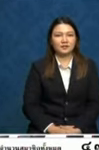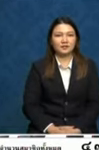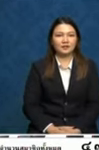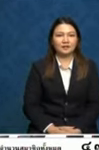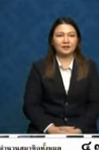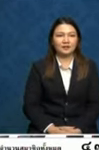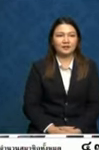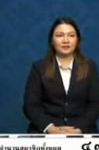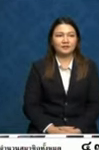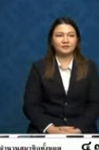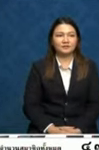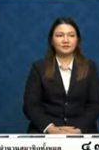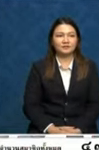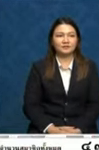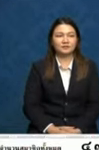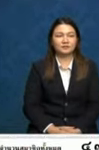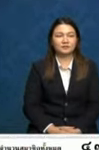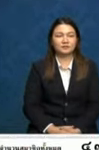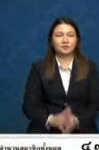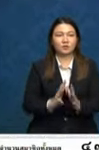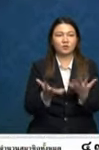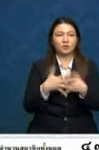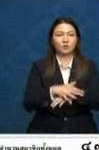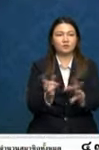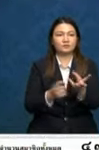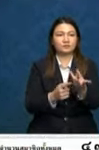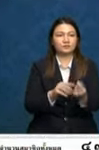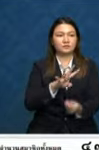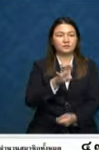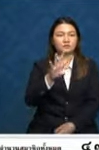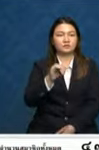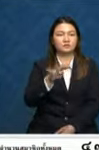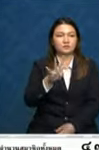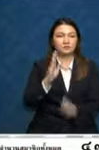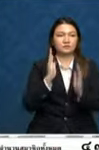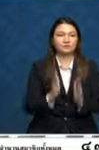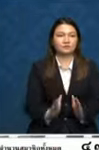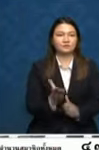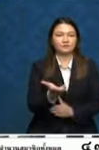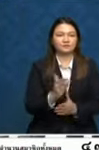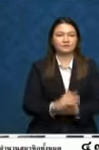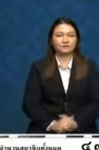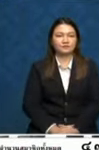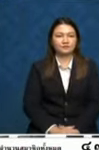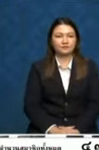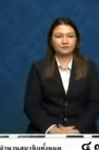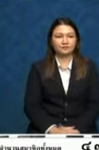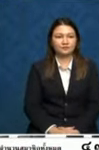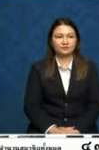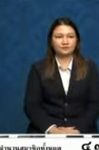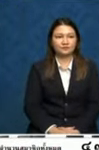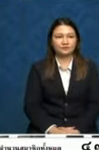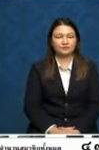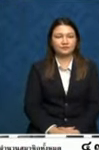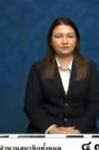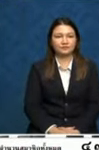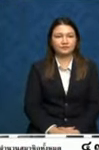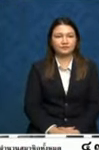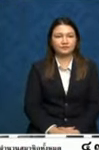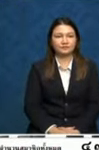จำนวนผู้เข้าร่วมประชุม444ท่านนะครับครบองค์ประชุมนะครับต่อไปเชิญท่านสมาชิ